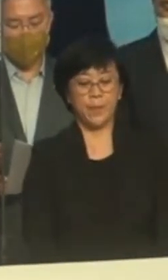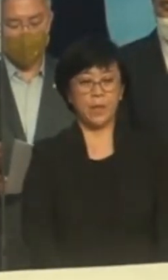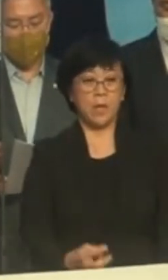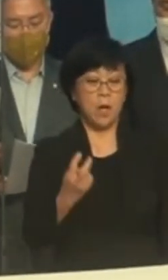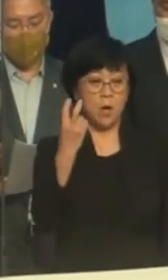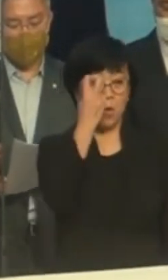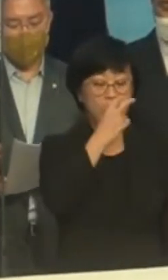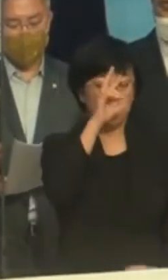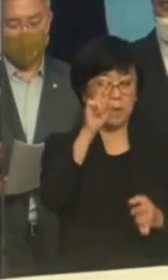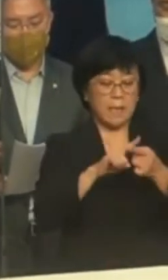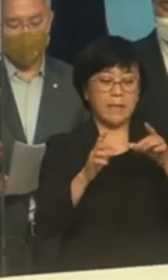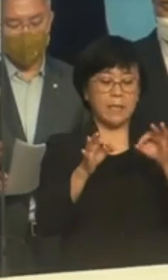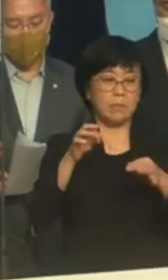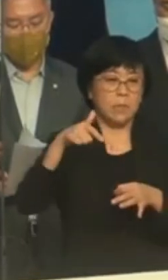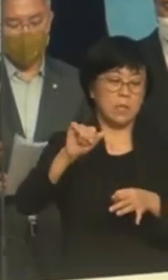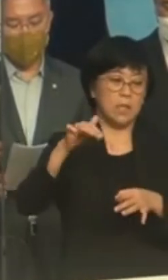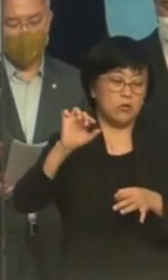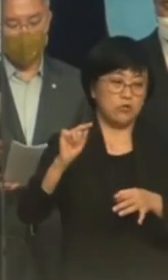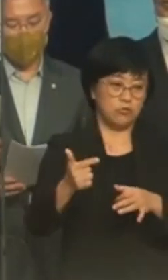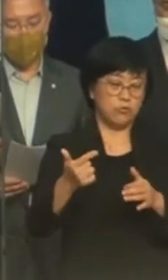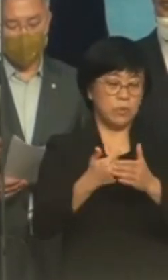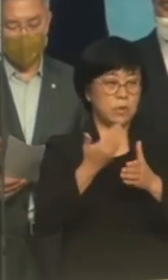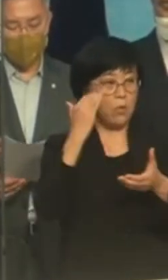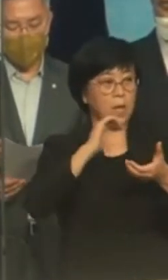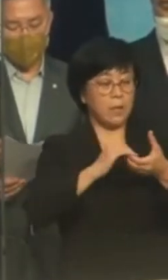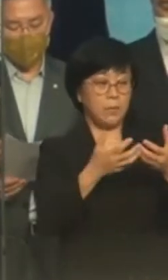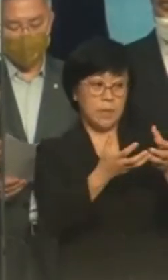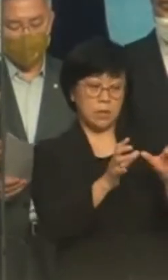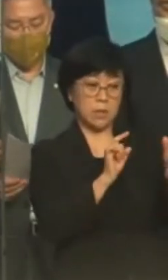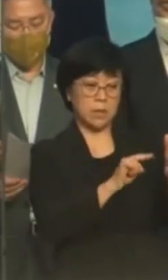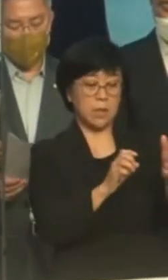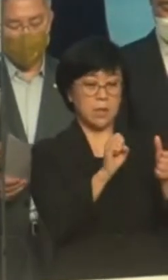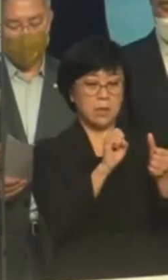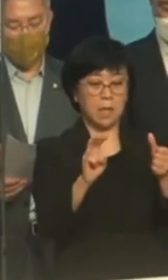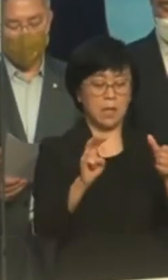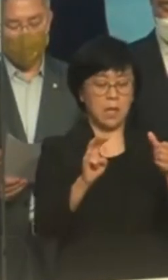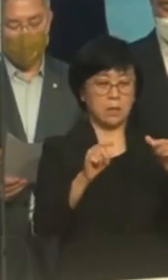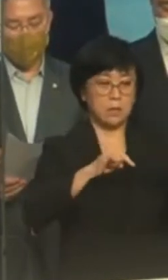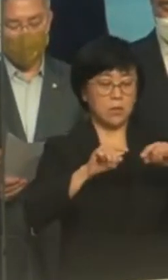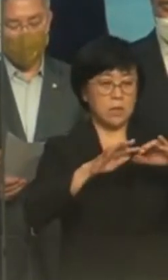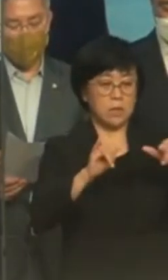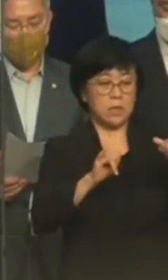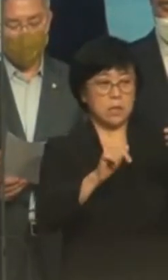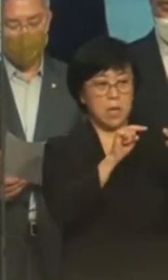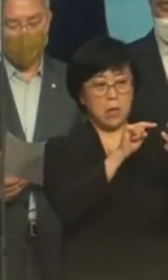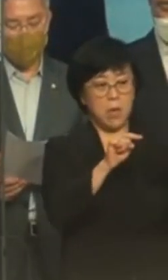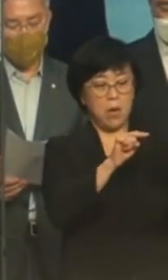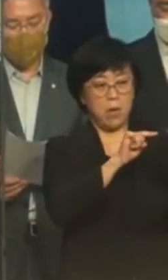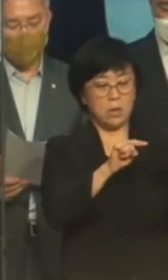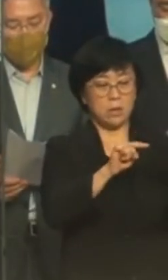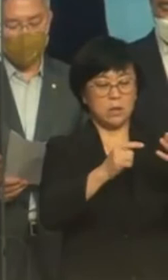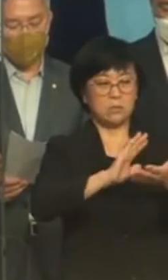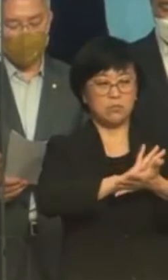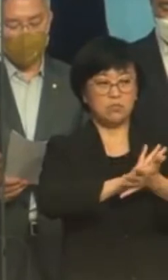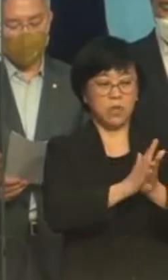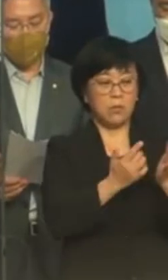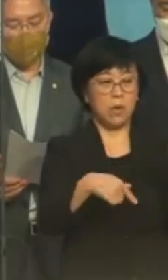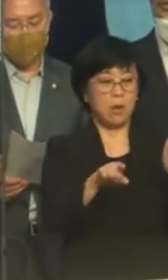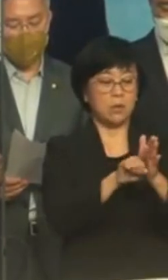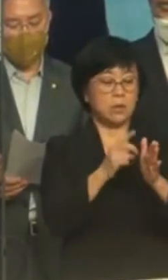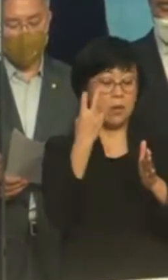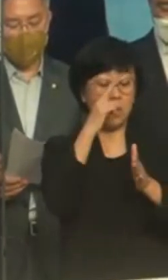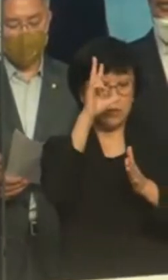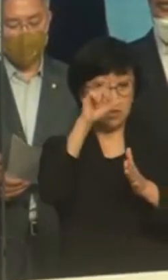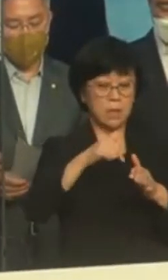공안검사 출신의 김기춘 청와대 비서실장은 야당 정치인들을 제거할 목적으로 검찰의